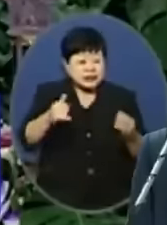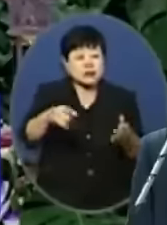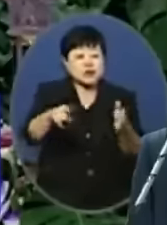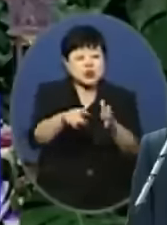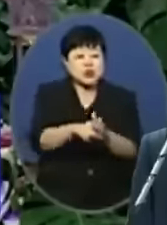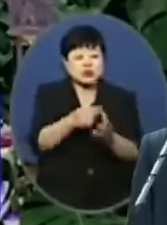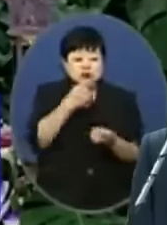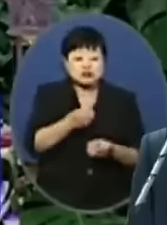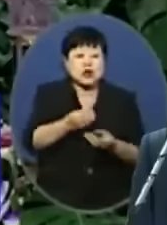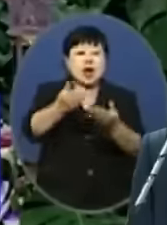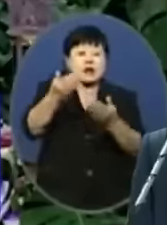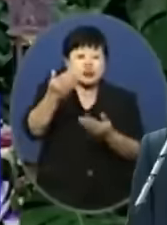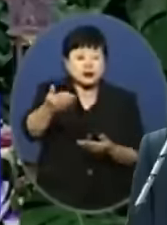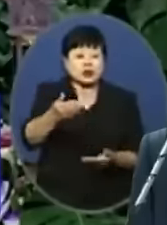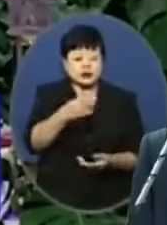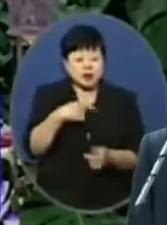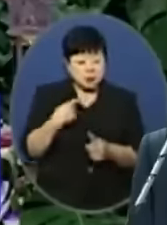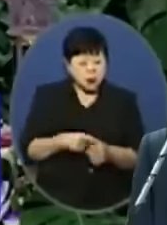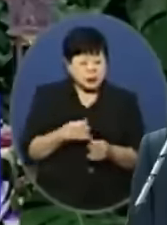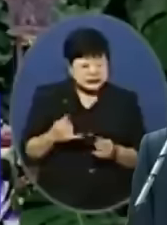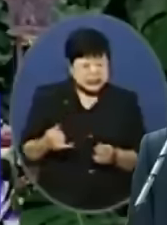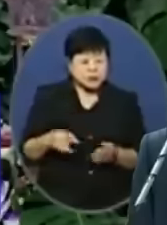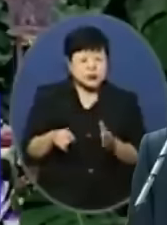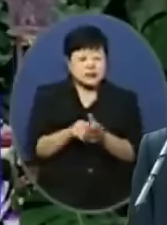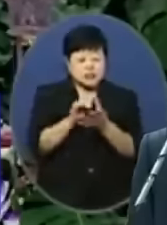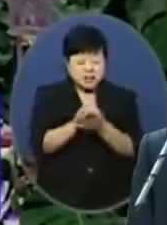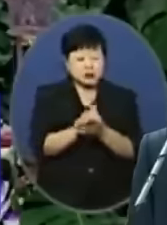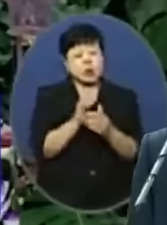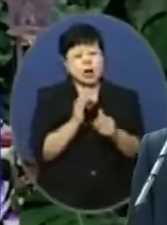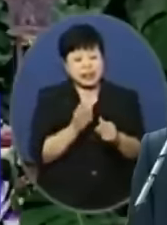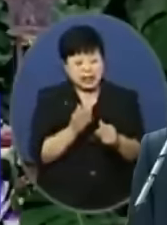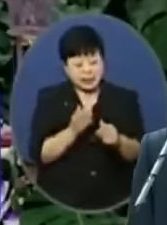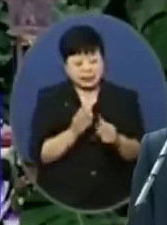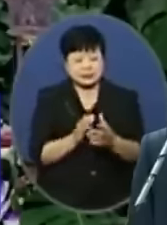위하여 축복하며 너희를 모욕하는 자를 위하여 기도하라.